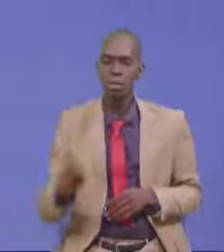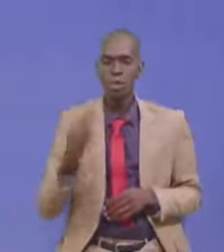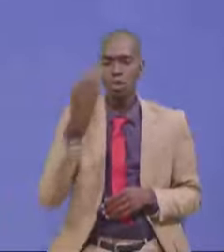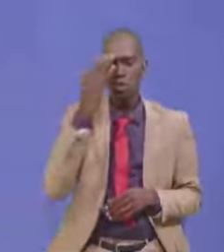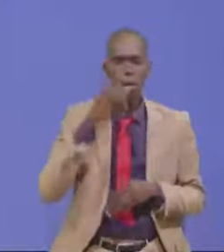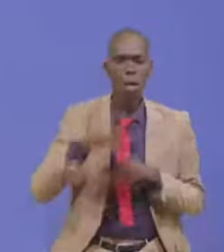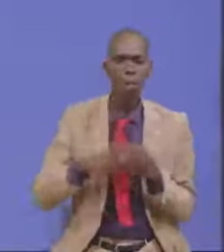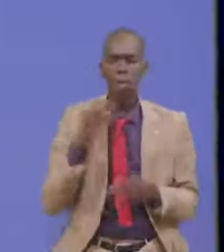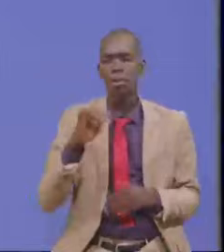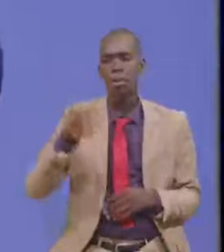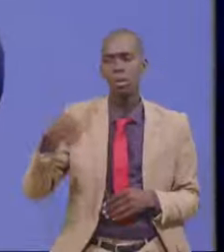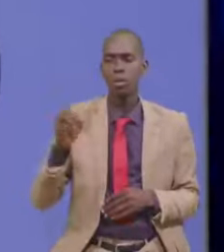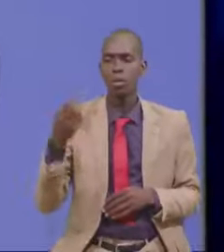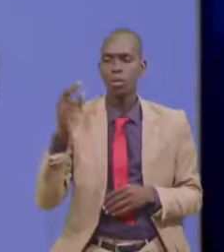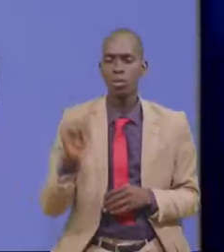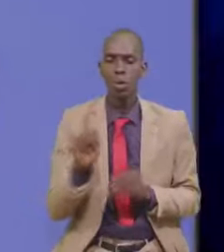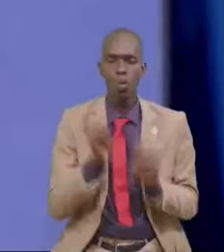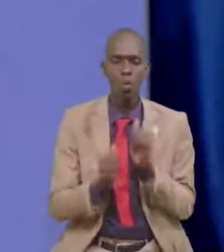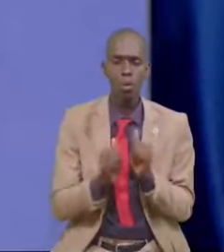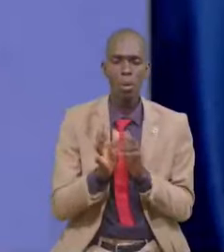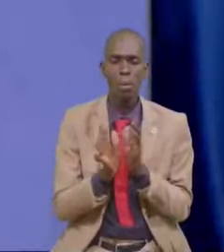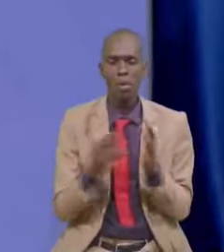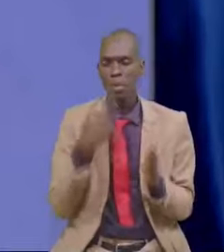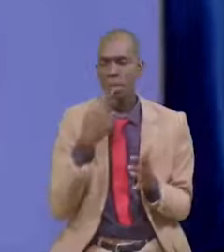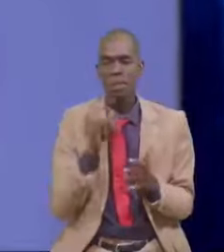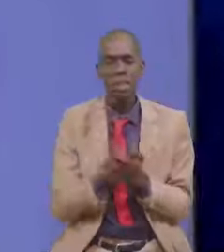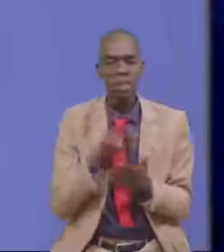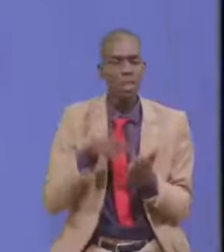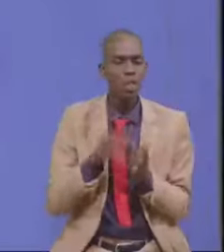Que ce livre de la loi ne s'éloigne pas de ta bouche.